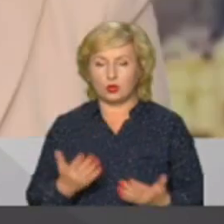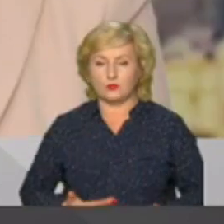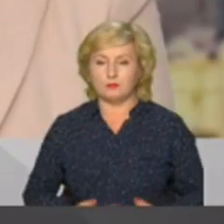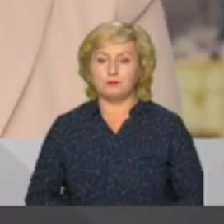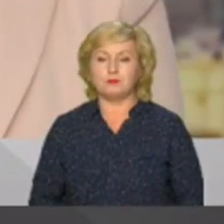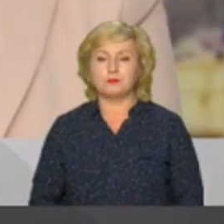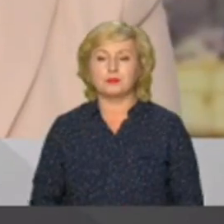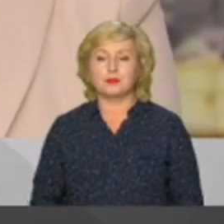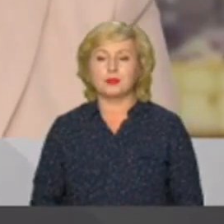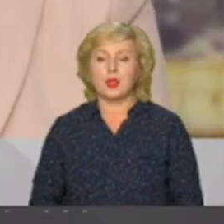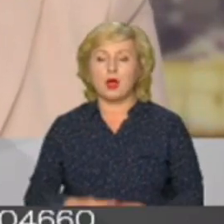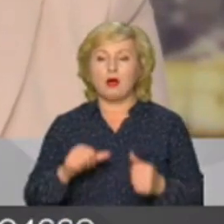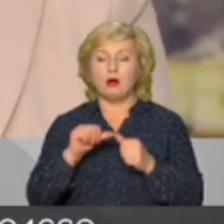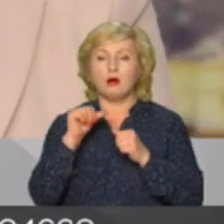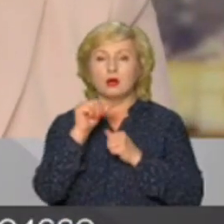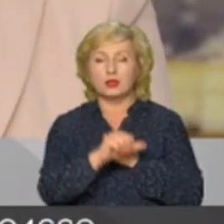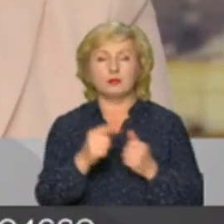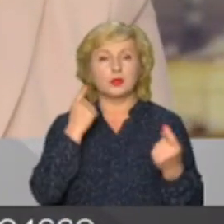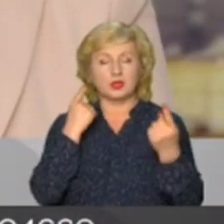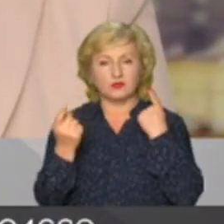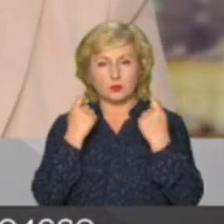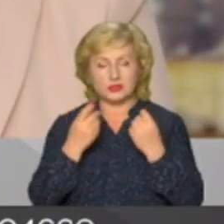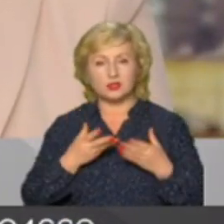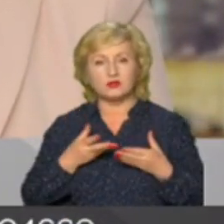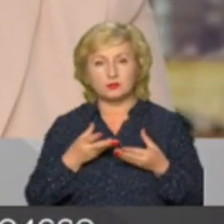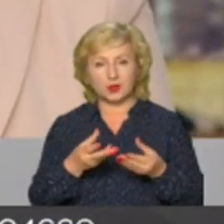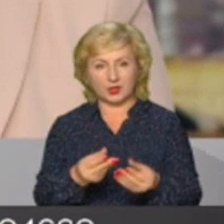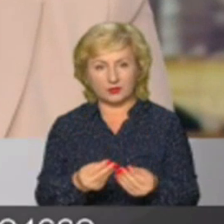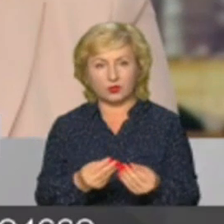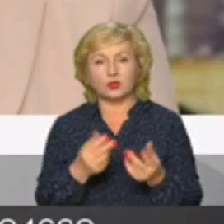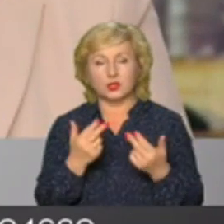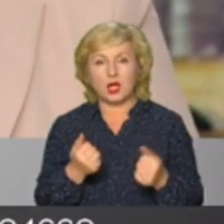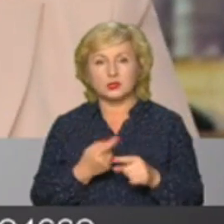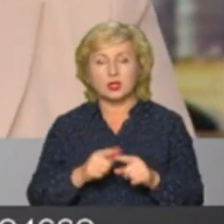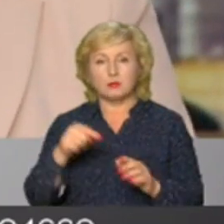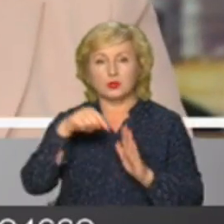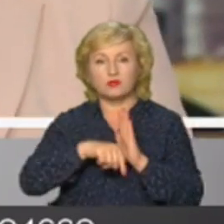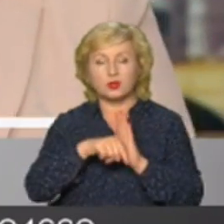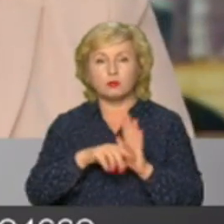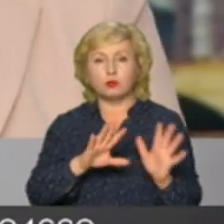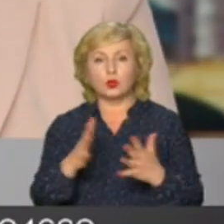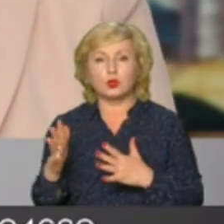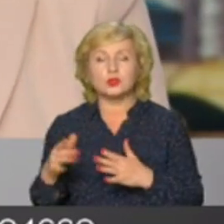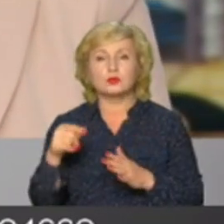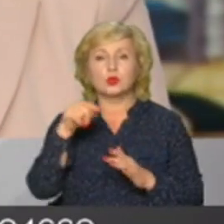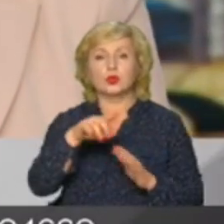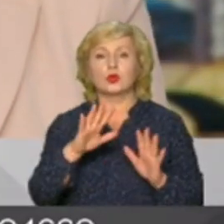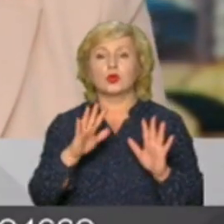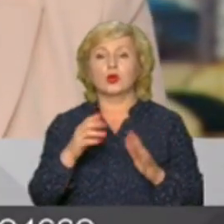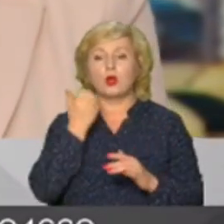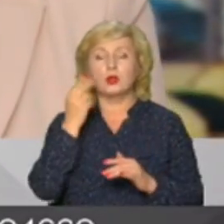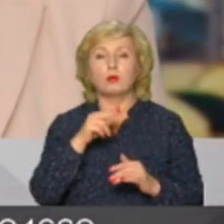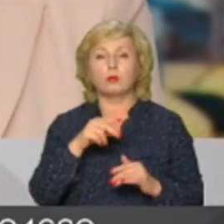Власне, окрім, скажімо так, інформаційного впливу, так, тому що, по суті, це відбулося той самий день, коли Путін в